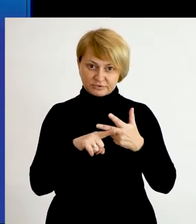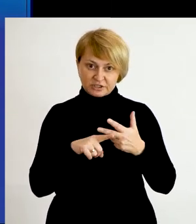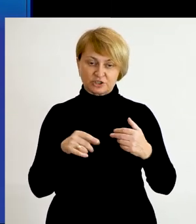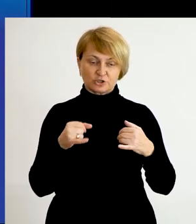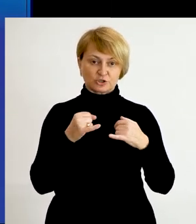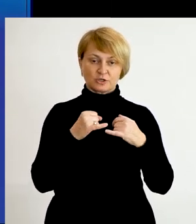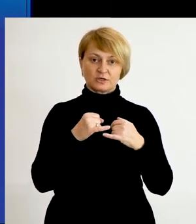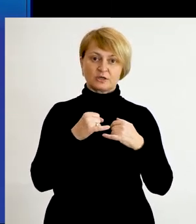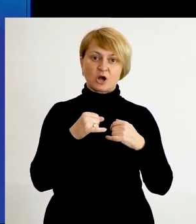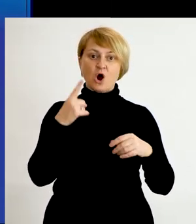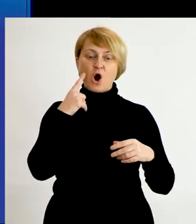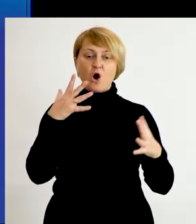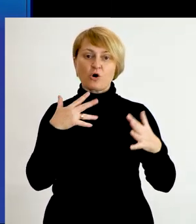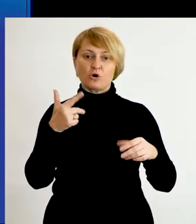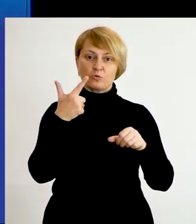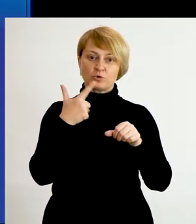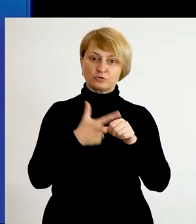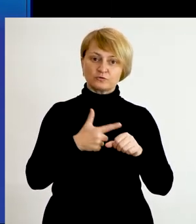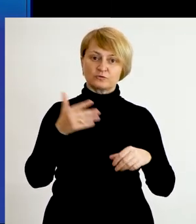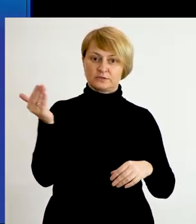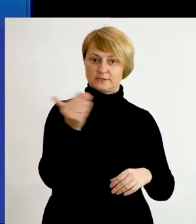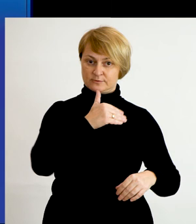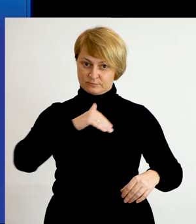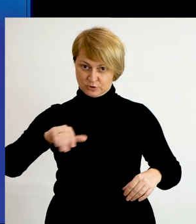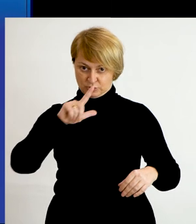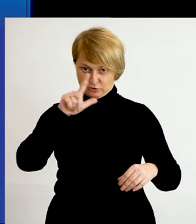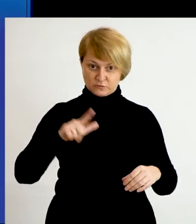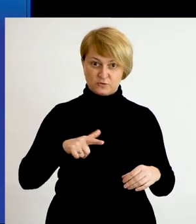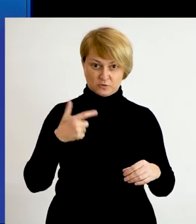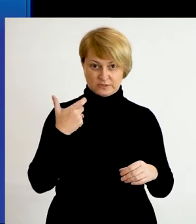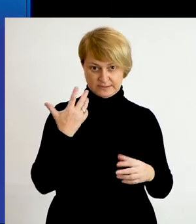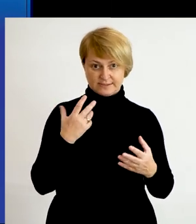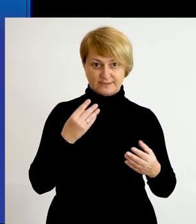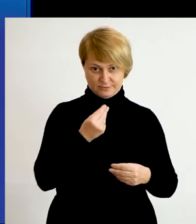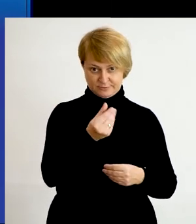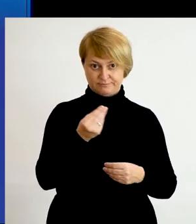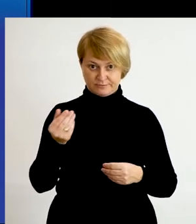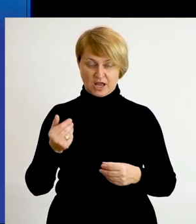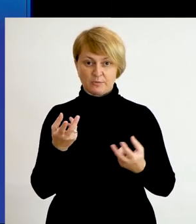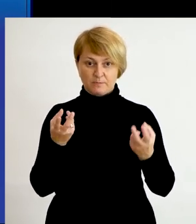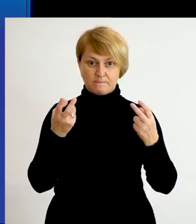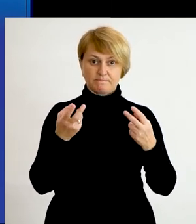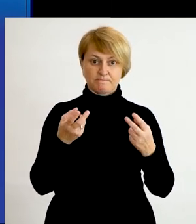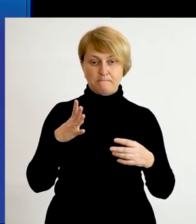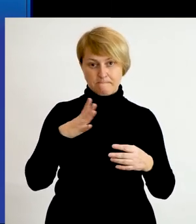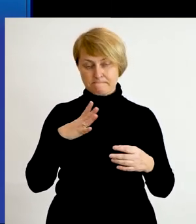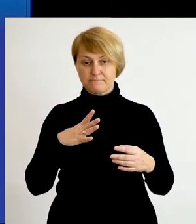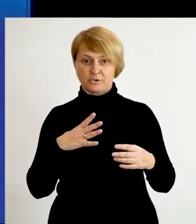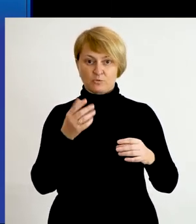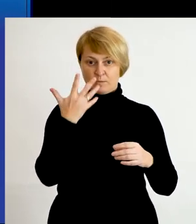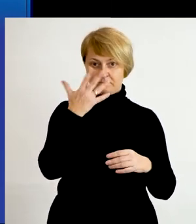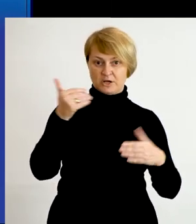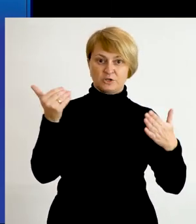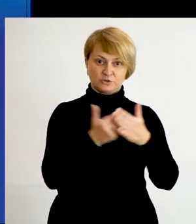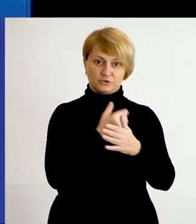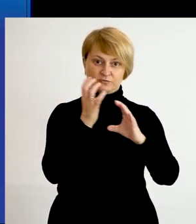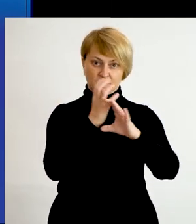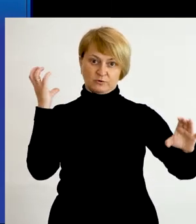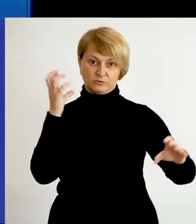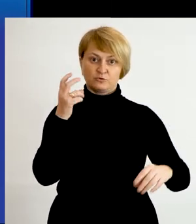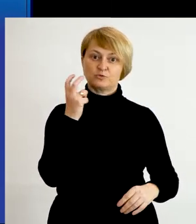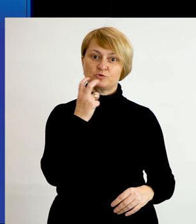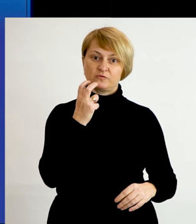alternatywnych dla autobusów, więc około 20 milionów złotych chcemy wydać na to, żeby pojawiło się 5 nowych autobusów